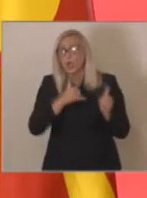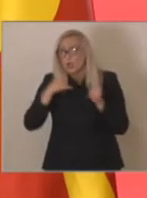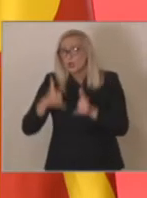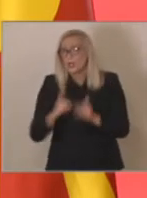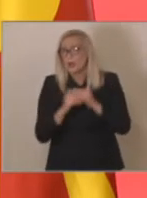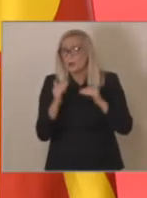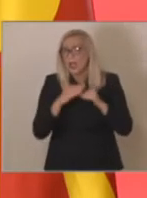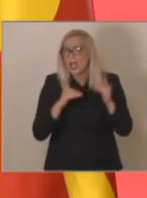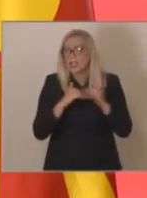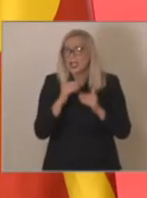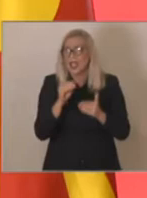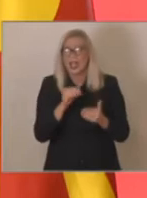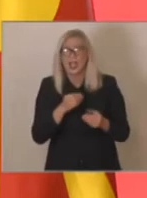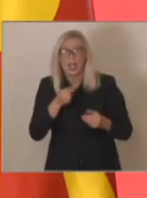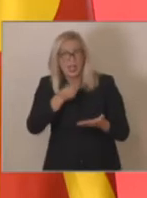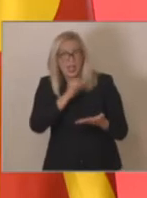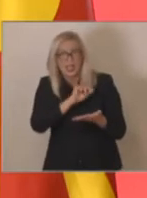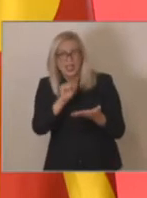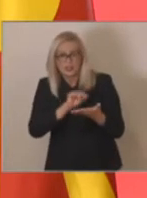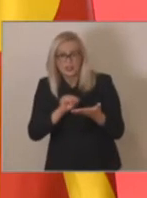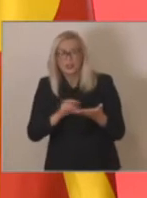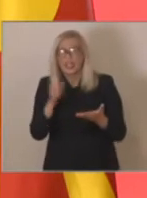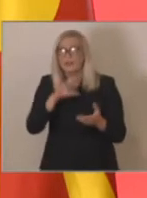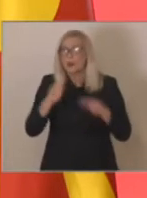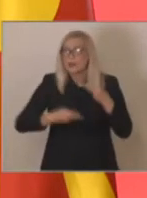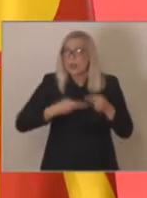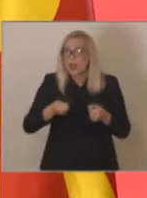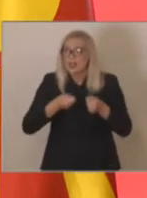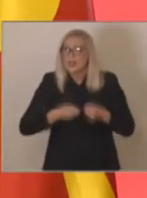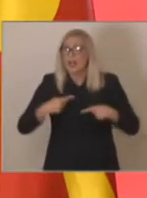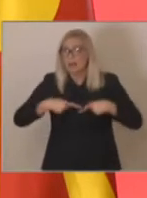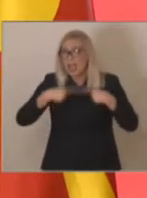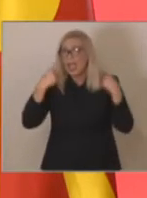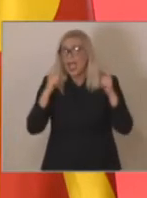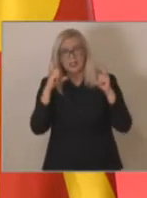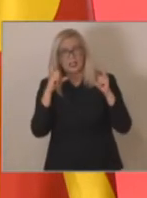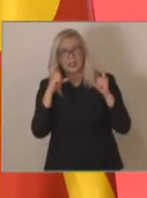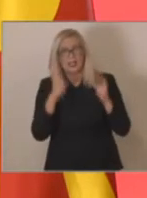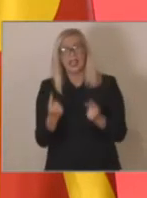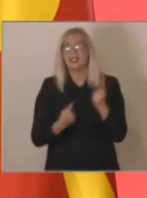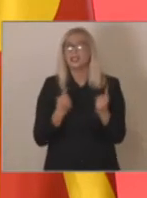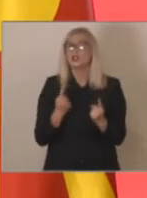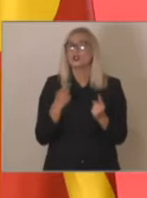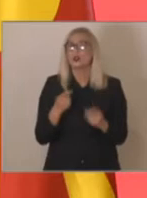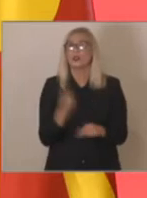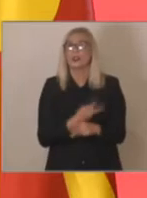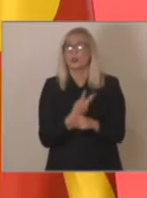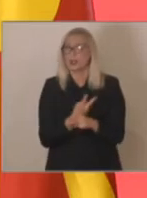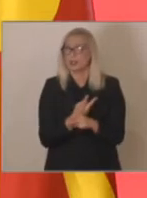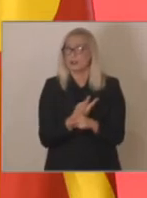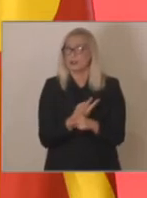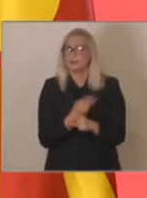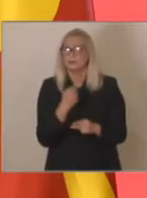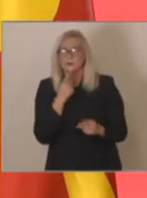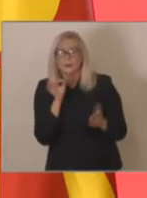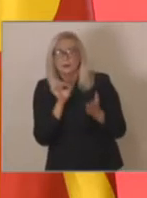практика, извештајот на Европската комисија дава јасна слика за состојбите во земјата. Ги